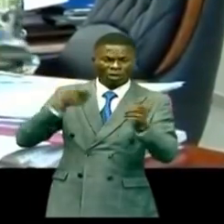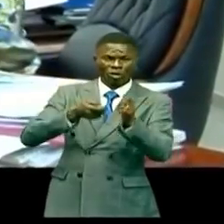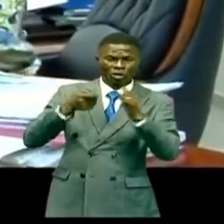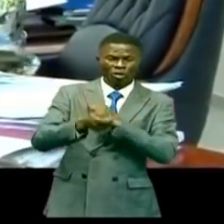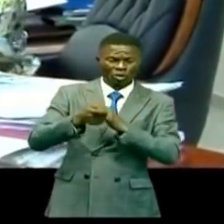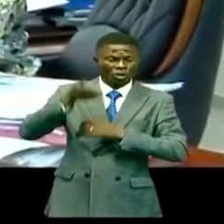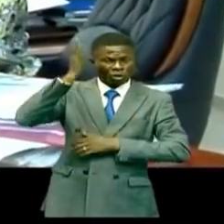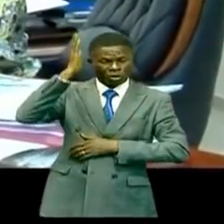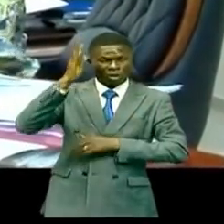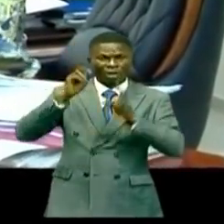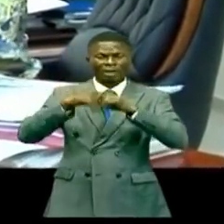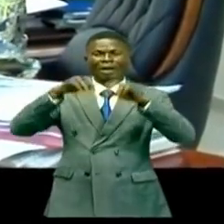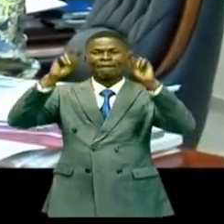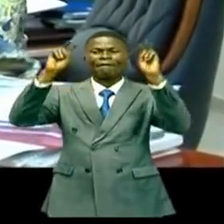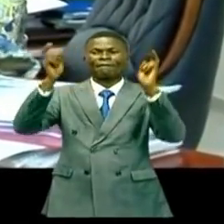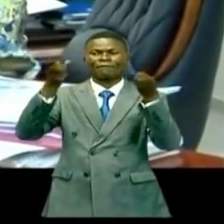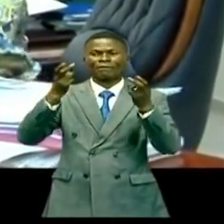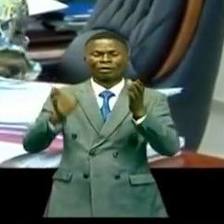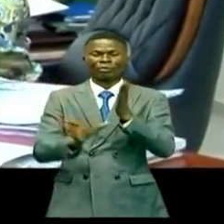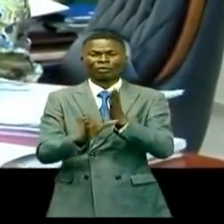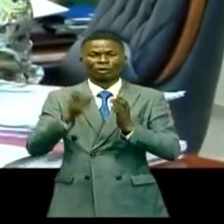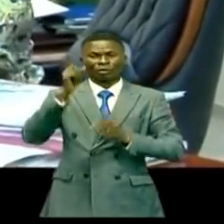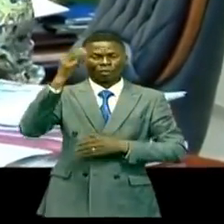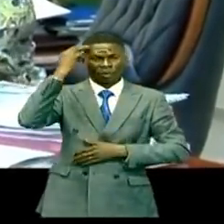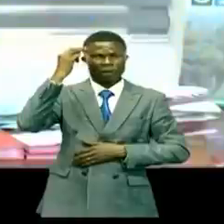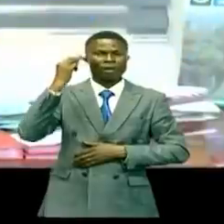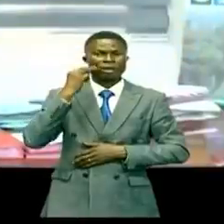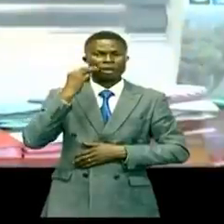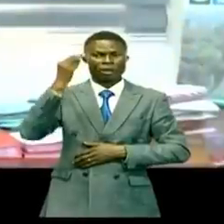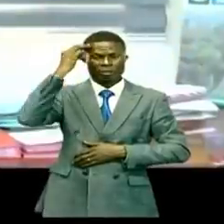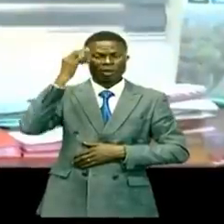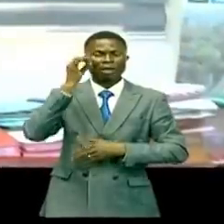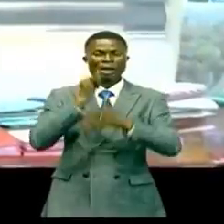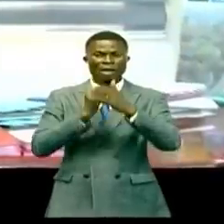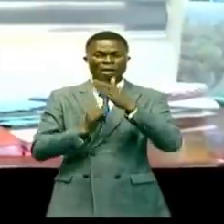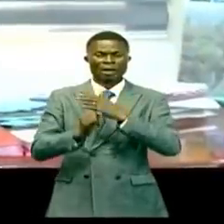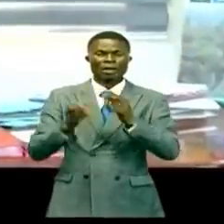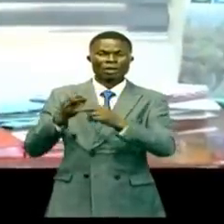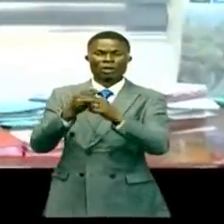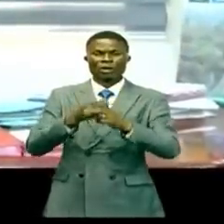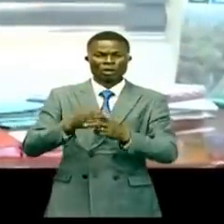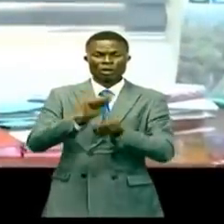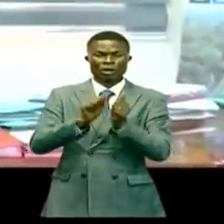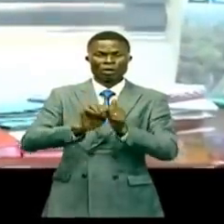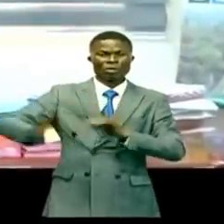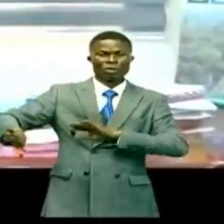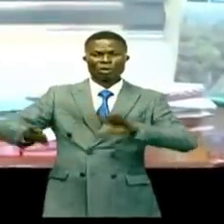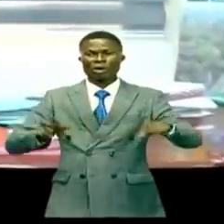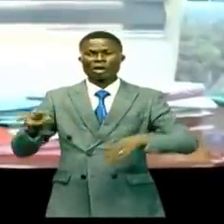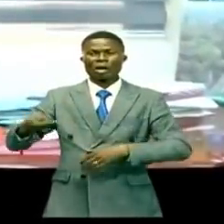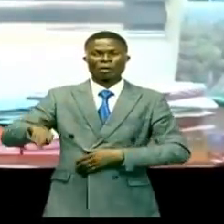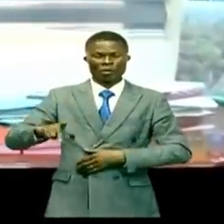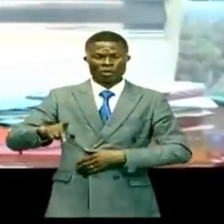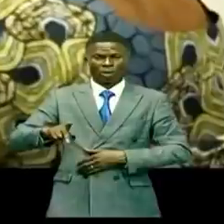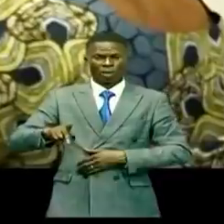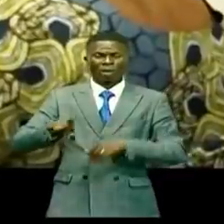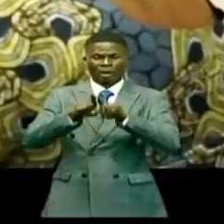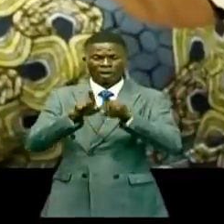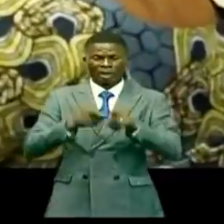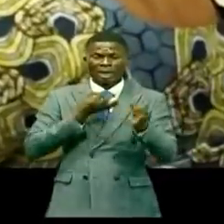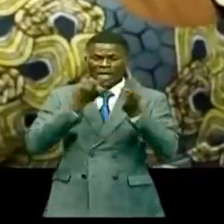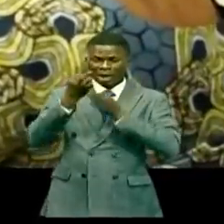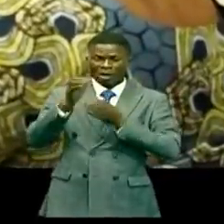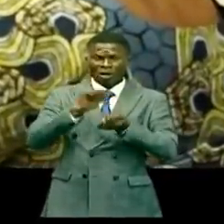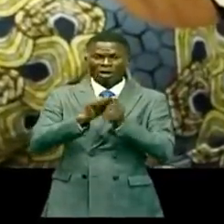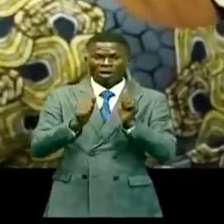milieu urbain. Le vice-premier ministre, ministre de l'Intérieur, Sécurité et Décentralisation, a également évoqué le